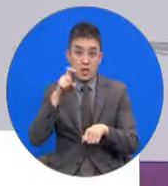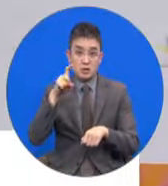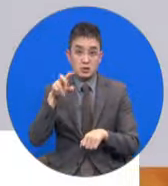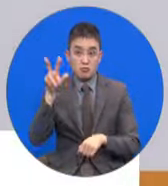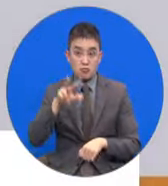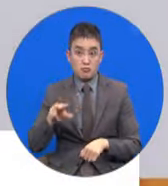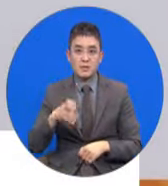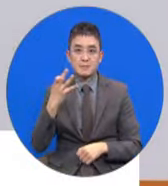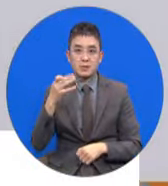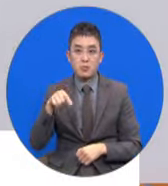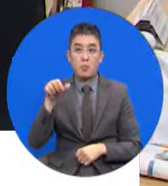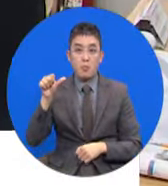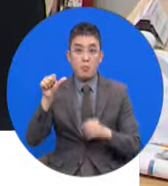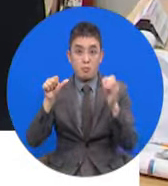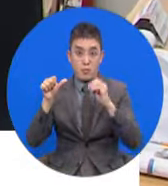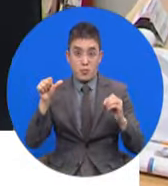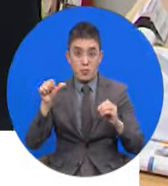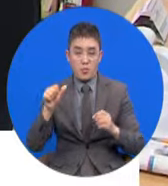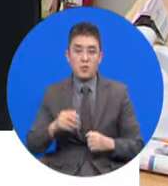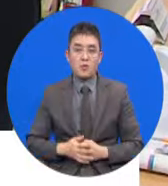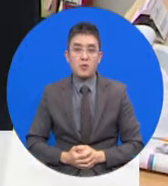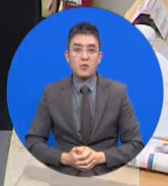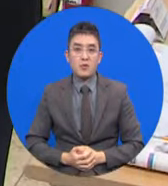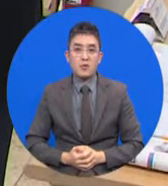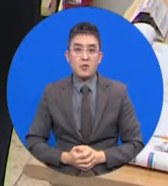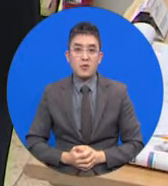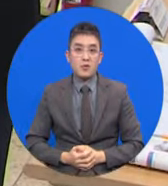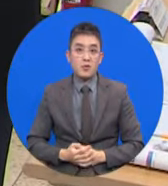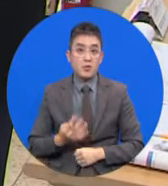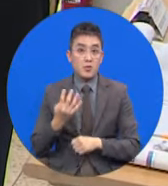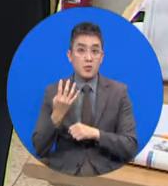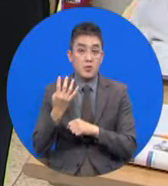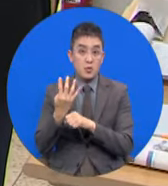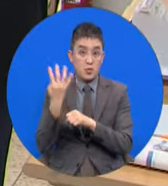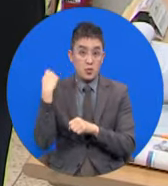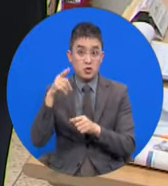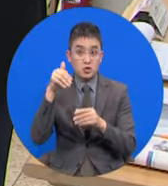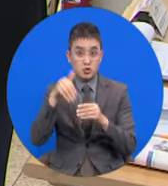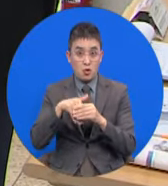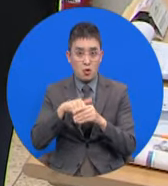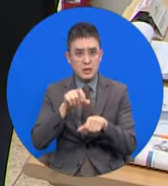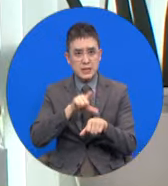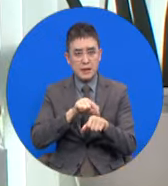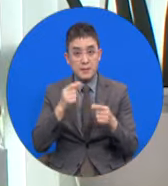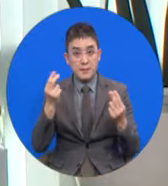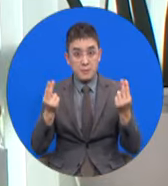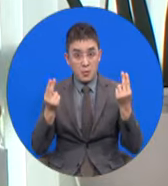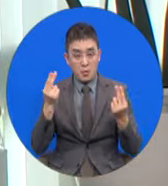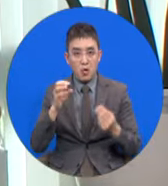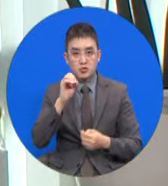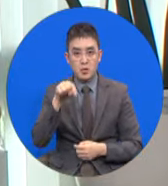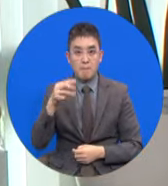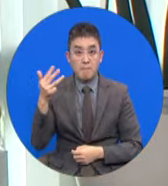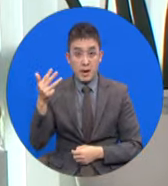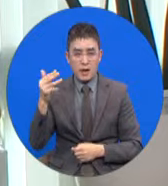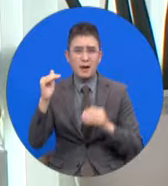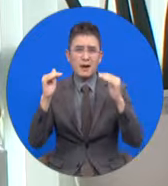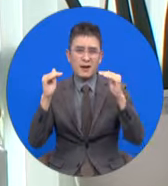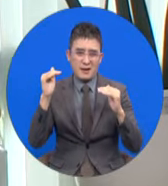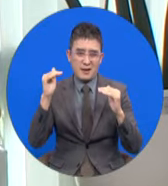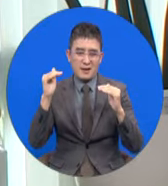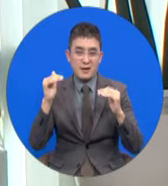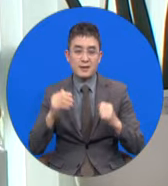투표율은 14.5%를 기록하고 있습니다. 지난 21대 총선 당시 같은 시간대 투표율보다 0.8%포인트